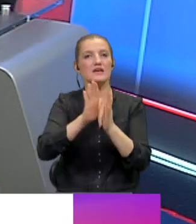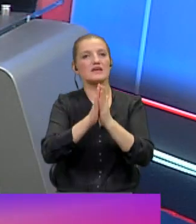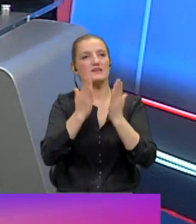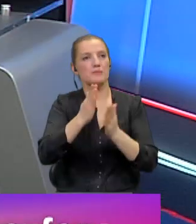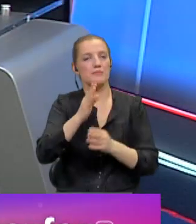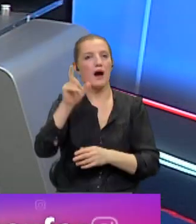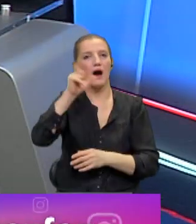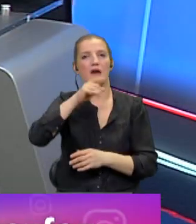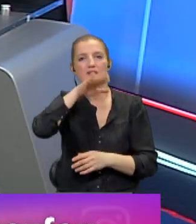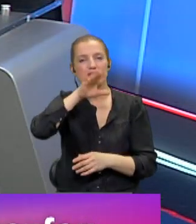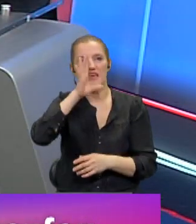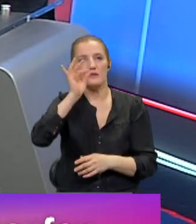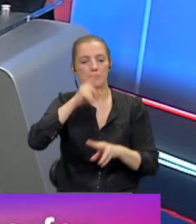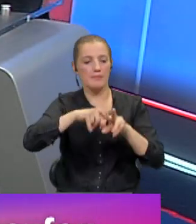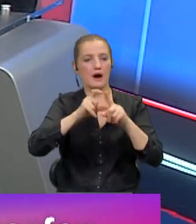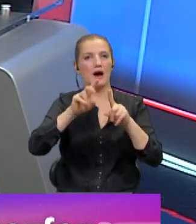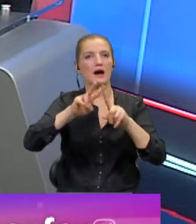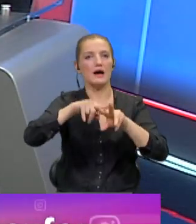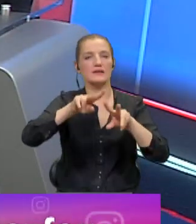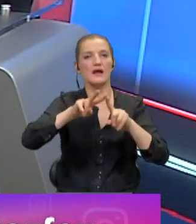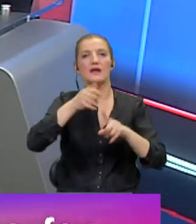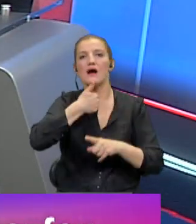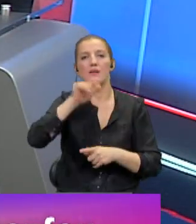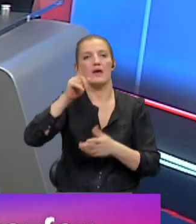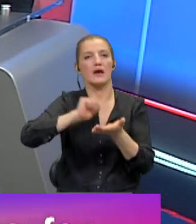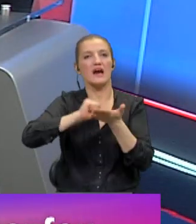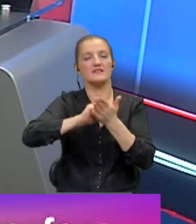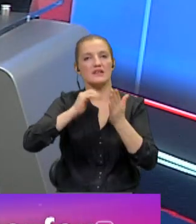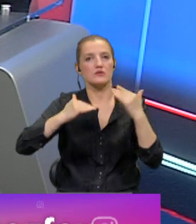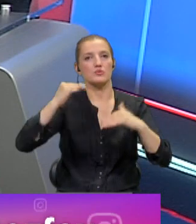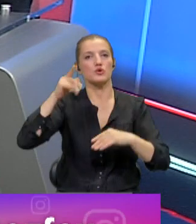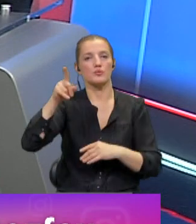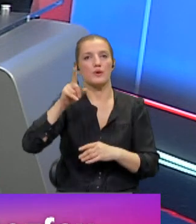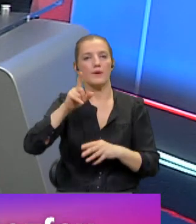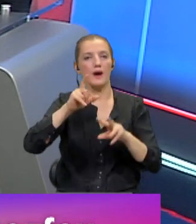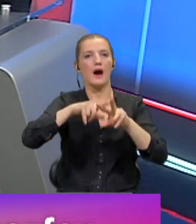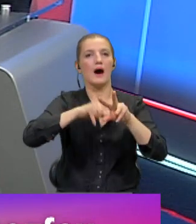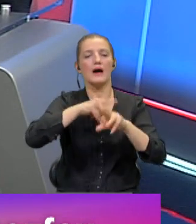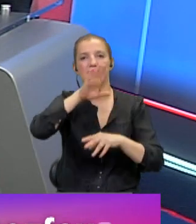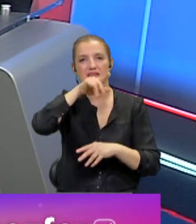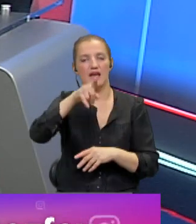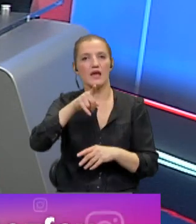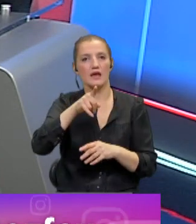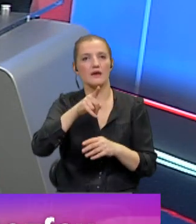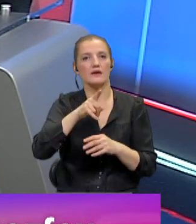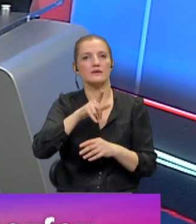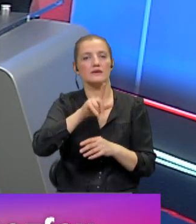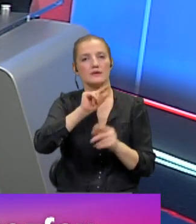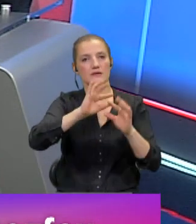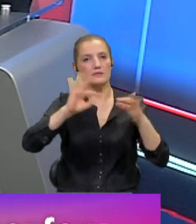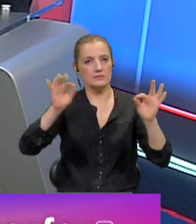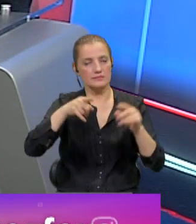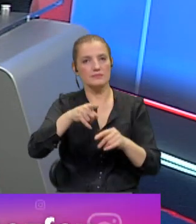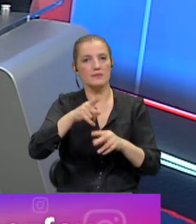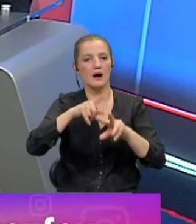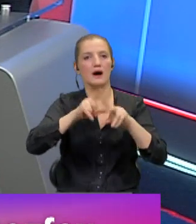ailedeki maldan Gerger Adnan abi gazetecilerimiz biliyorsun değil mi Ay Dede dünyayı dolaşıyor Luna de Torres